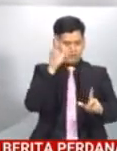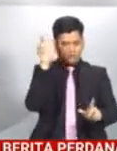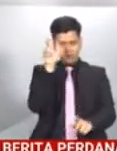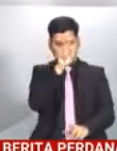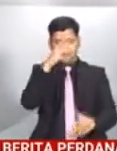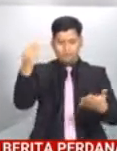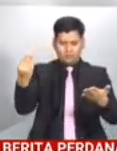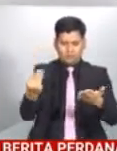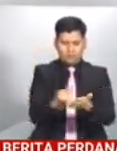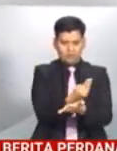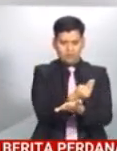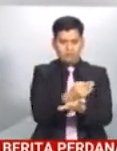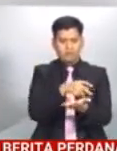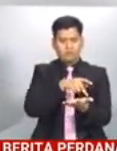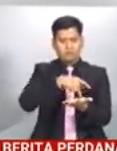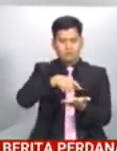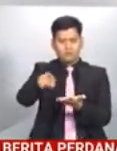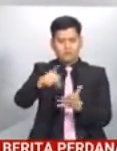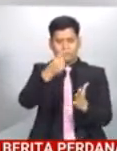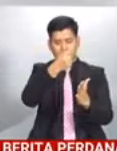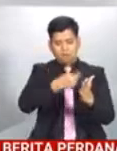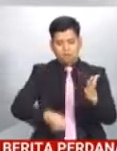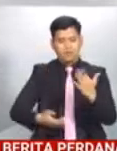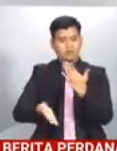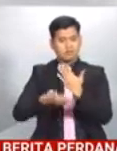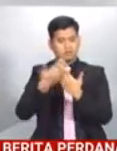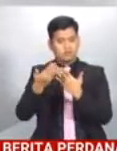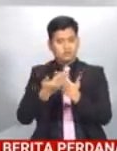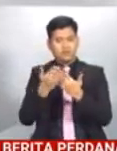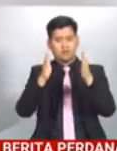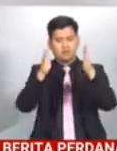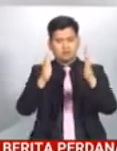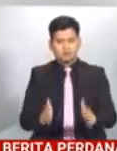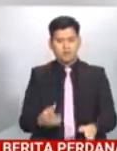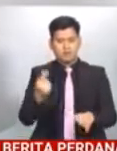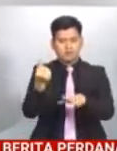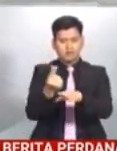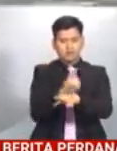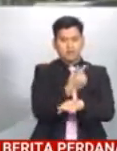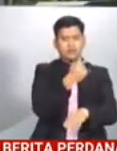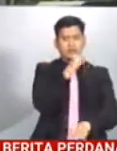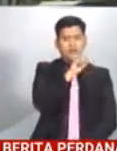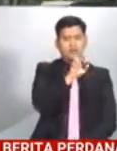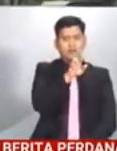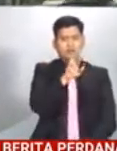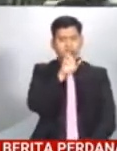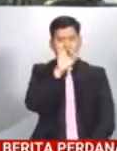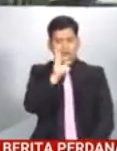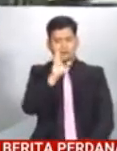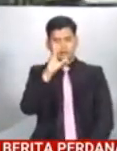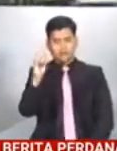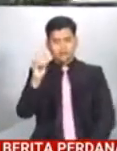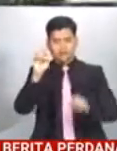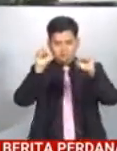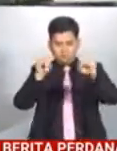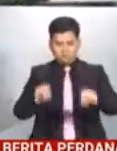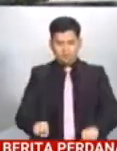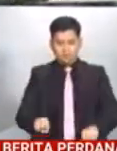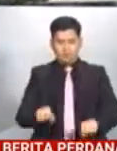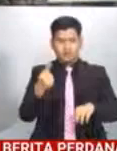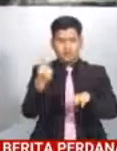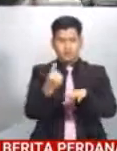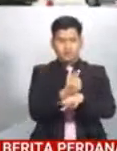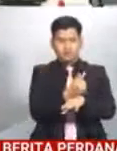tol supaya lebih mudah kepada pengguna pengisian kredit RFID boleh dilakukan secara atas talian menggunakan